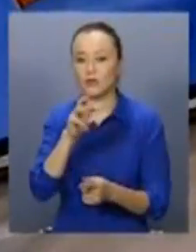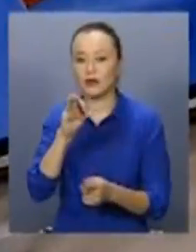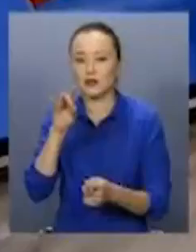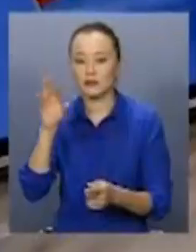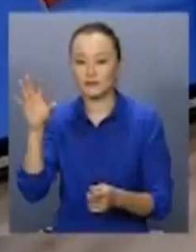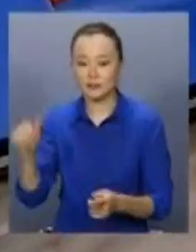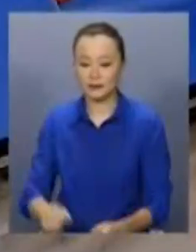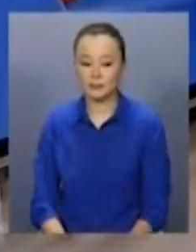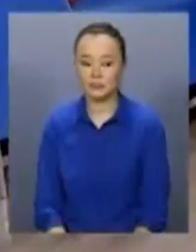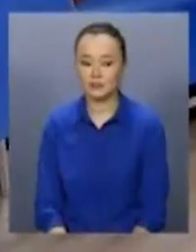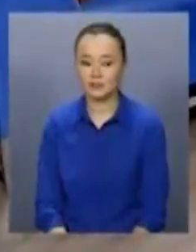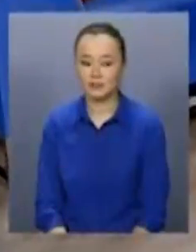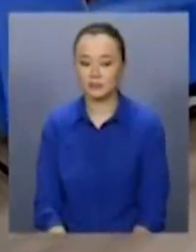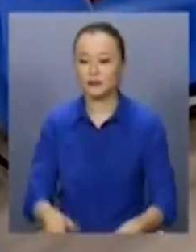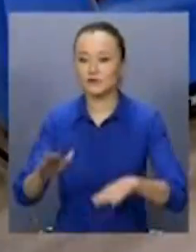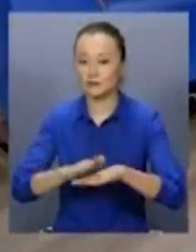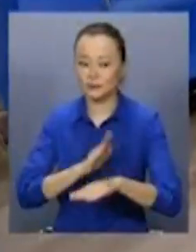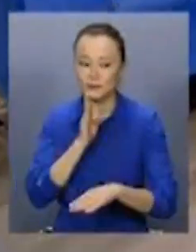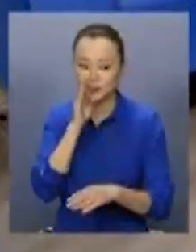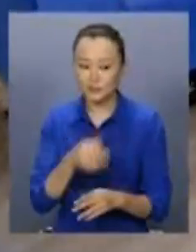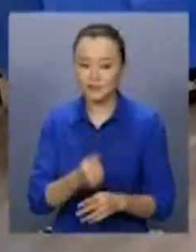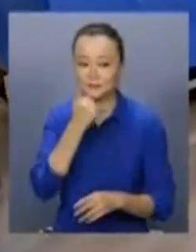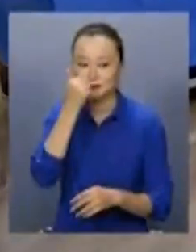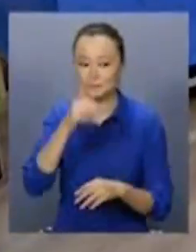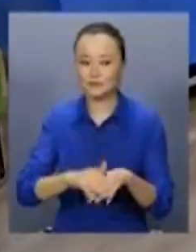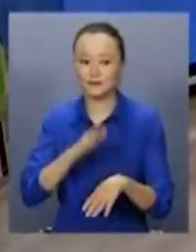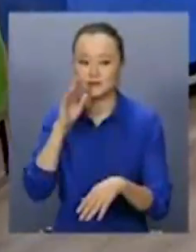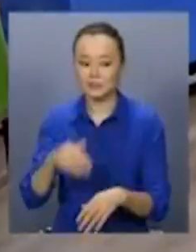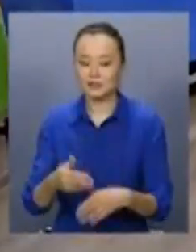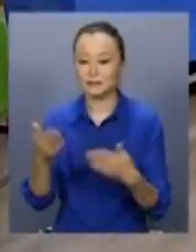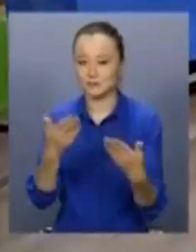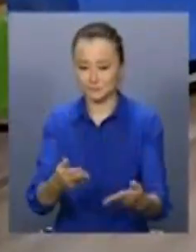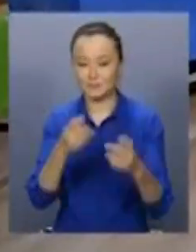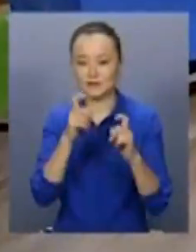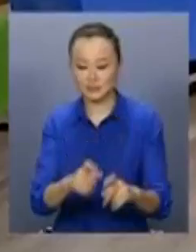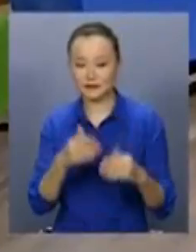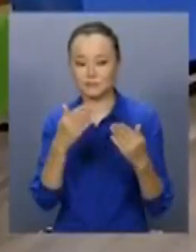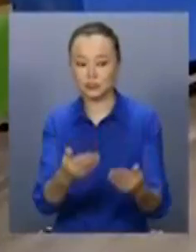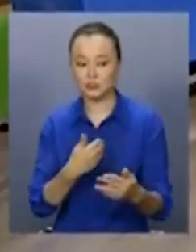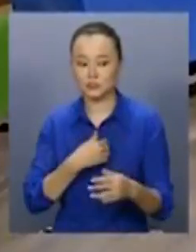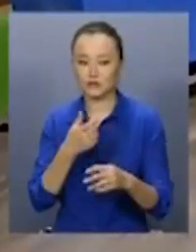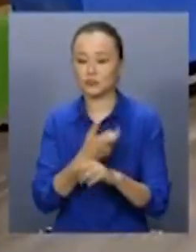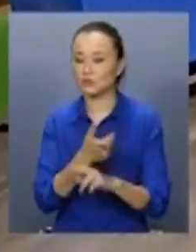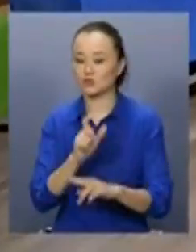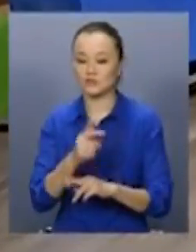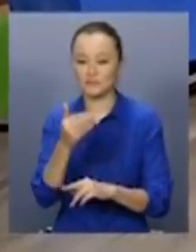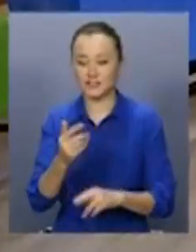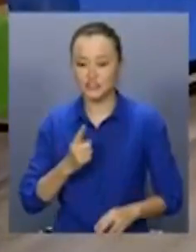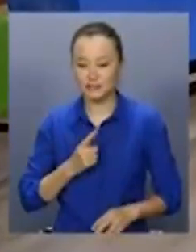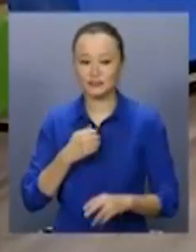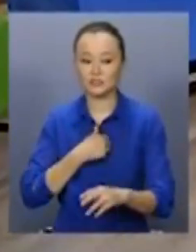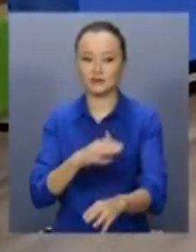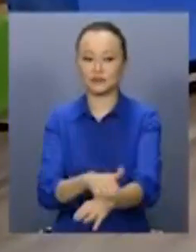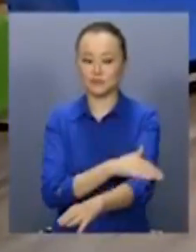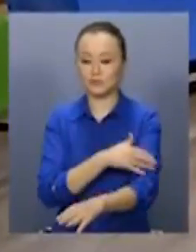Омарова. Қайырлы таң. Рахмет. Қош келдіңіз. Жайғасыңыз. Мен сізді асыға күттім. Көп армандадым.